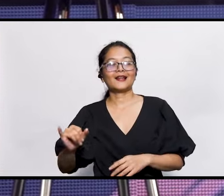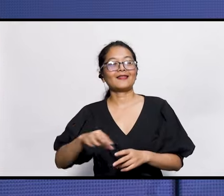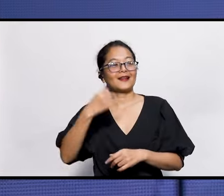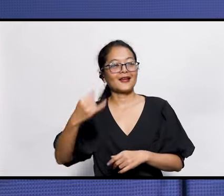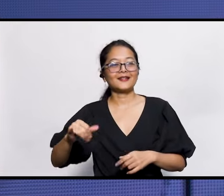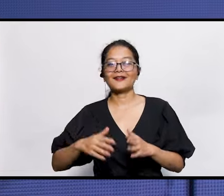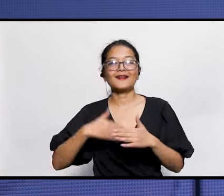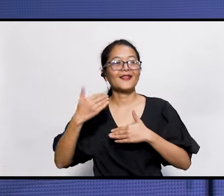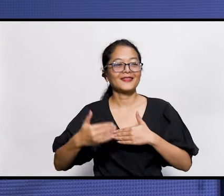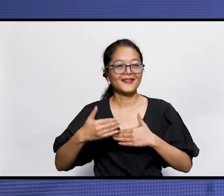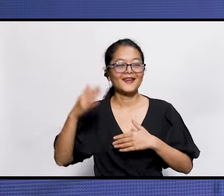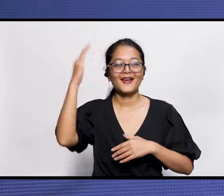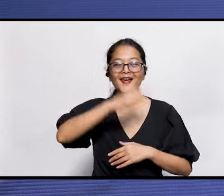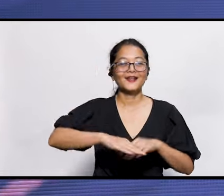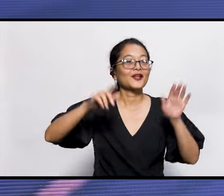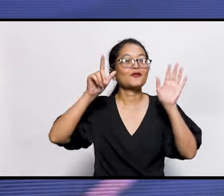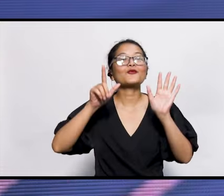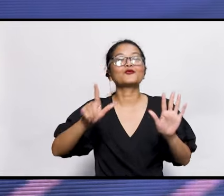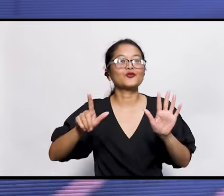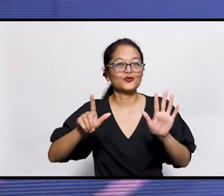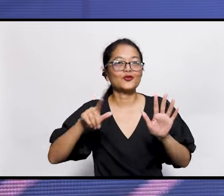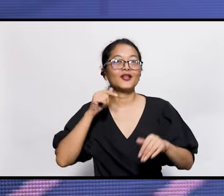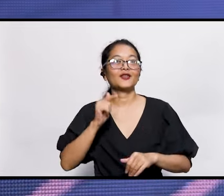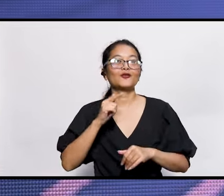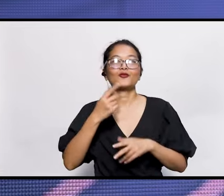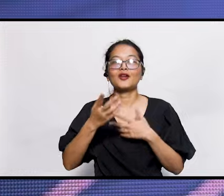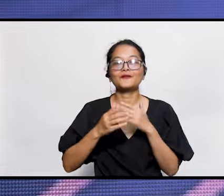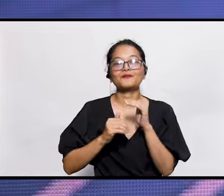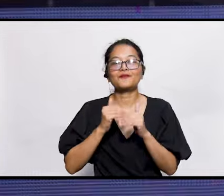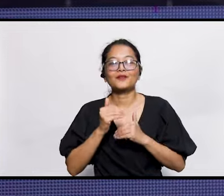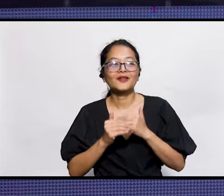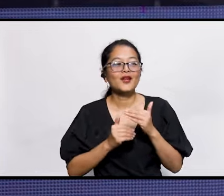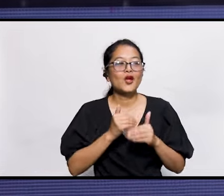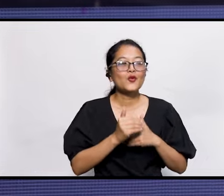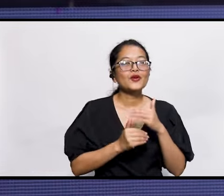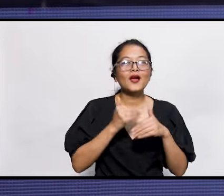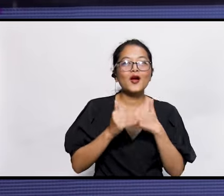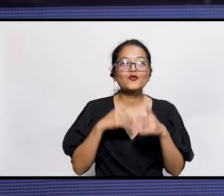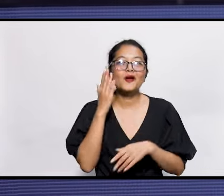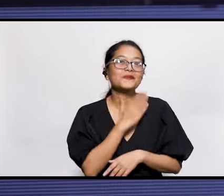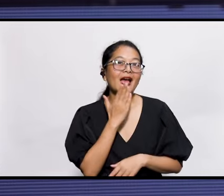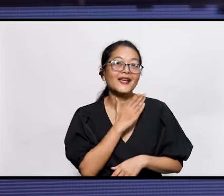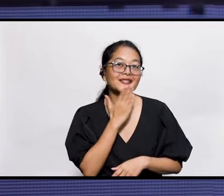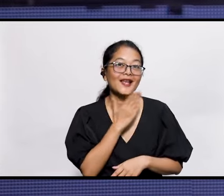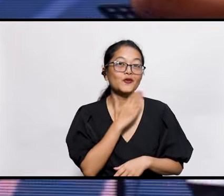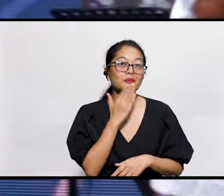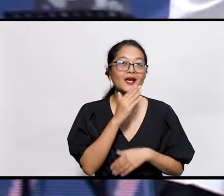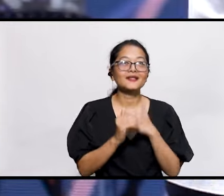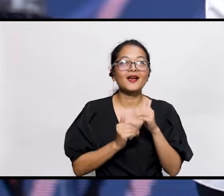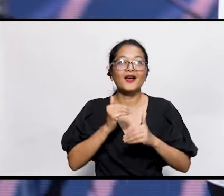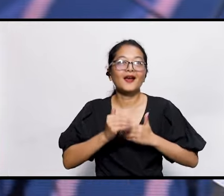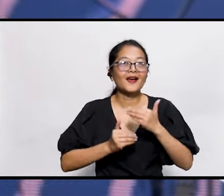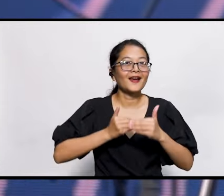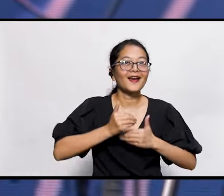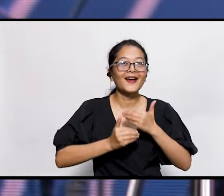perjanjian S far 7 hari itu ritmnya sudah terbentuk Come on everybody Oh luar biasa tuh ritmnya